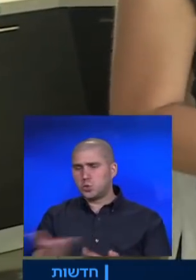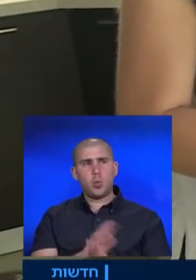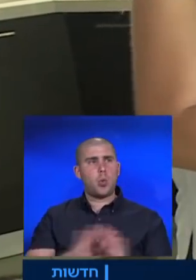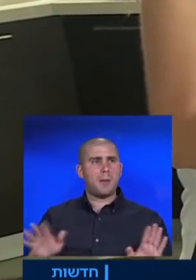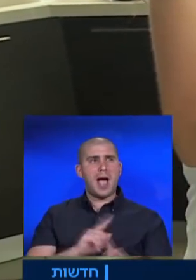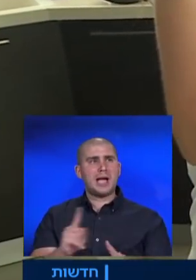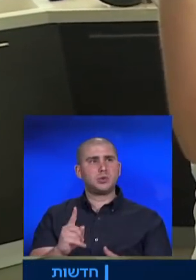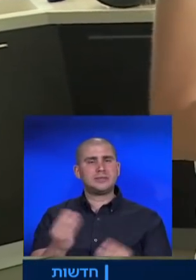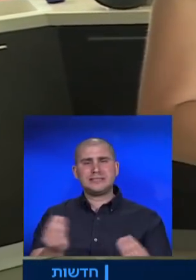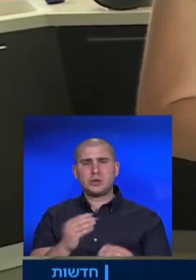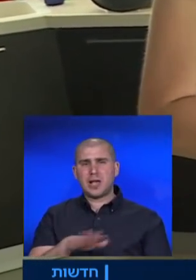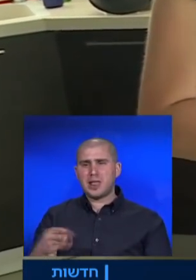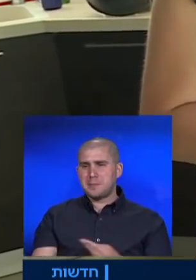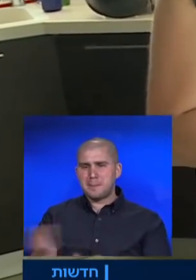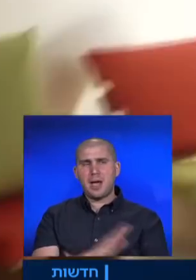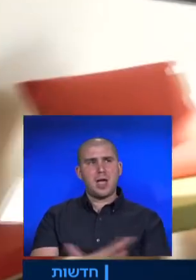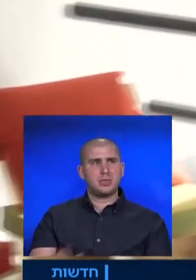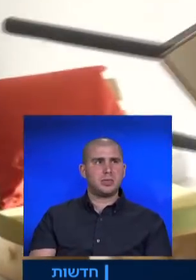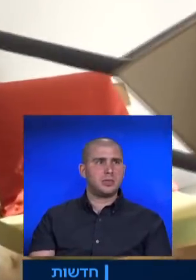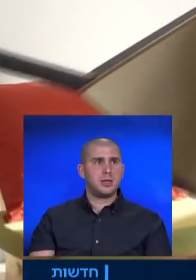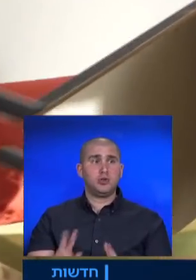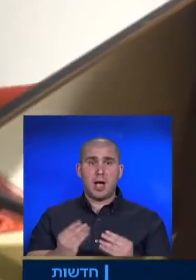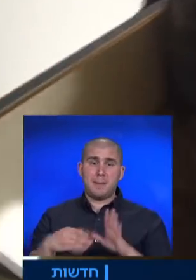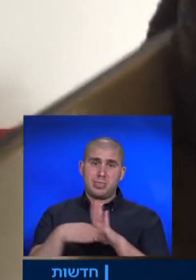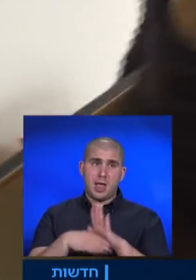בין הילדים. יש הרבה נהלים.